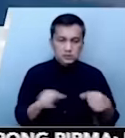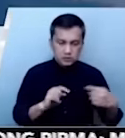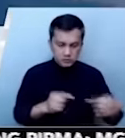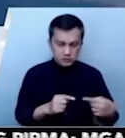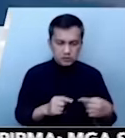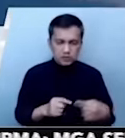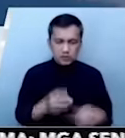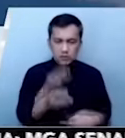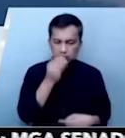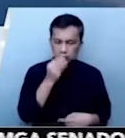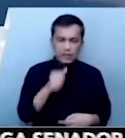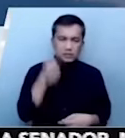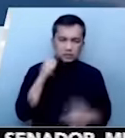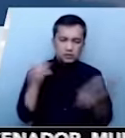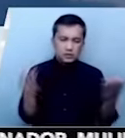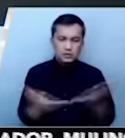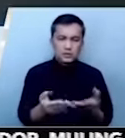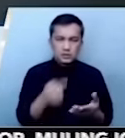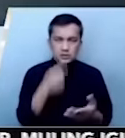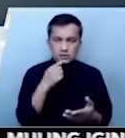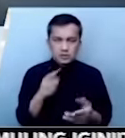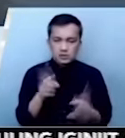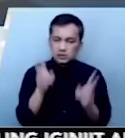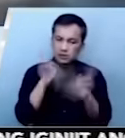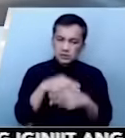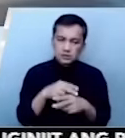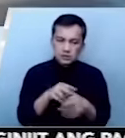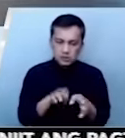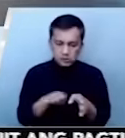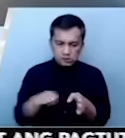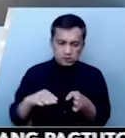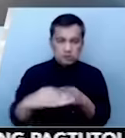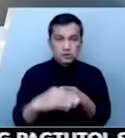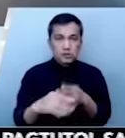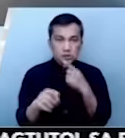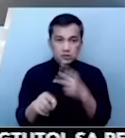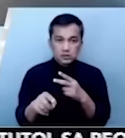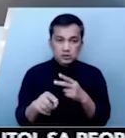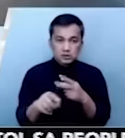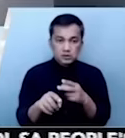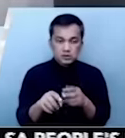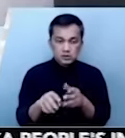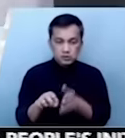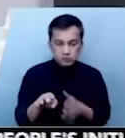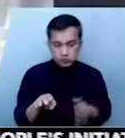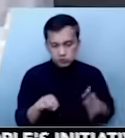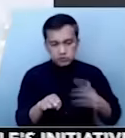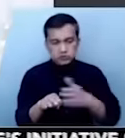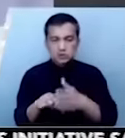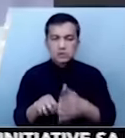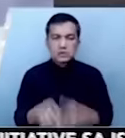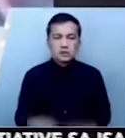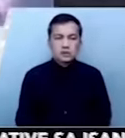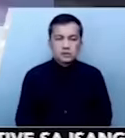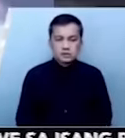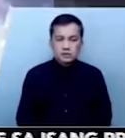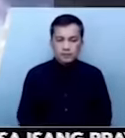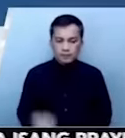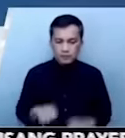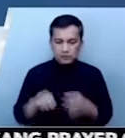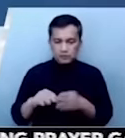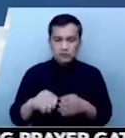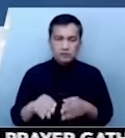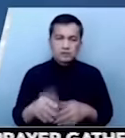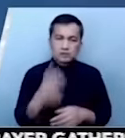magpakilala. Aniya, hindi niya nakita ang nag-u-turn na kotse matapos mag-overtake sa isang taxi. Nag-u-turn kasi siya ng alanganin, sir.